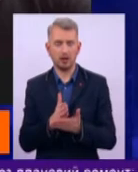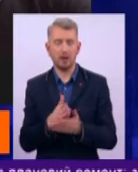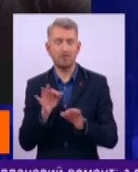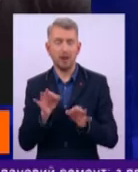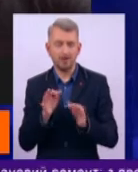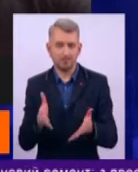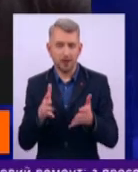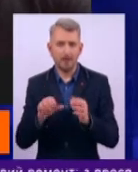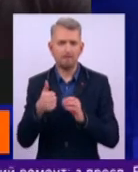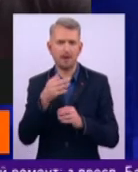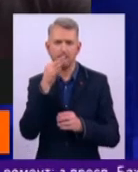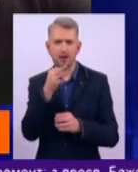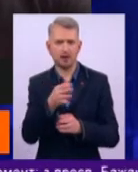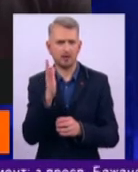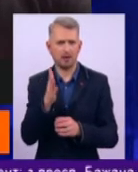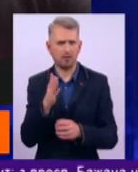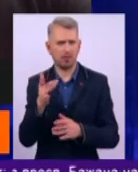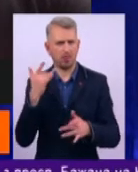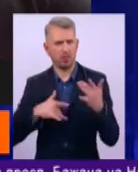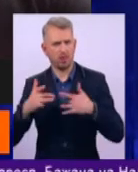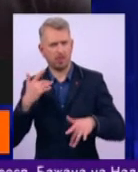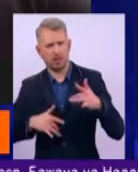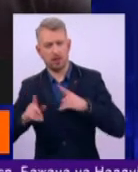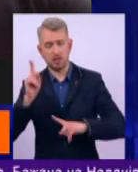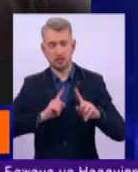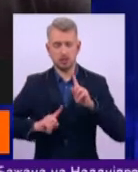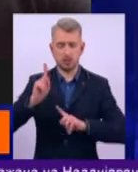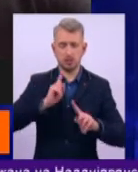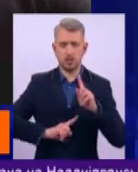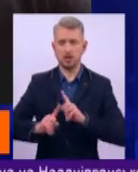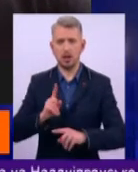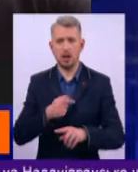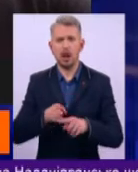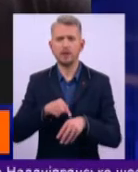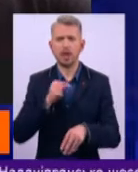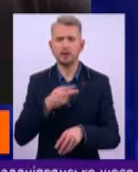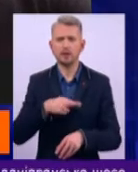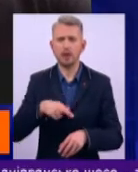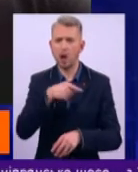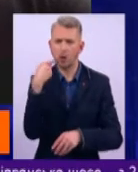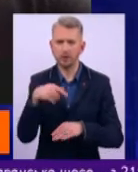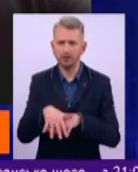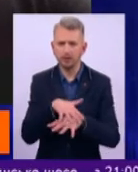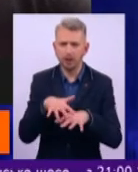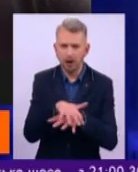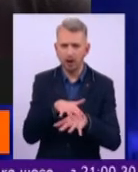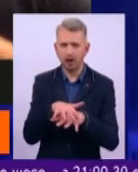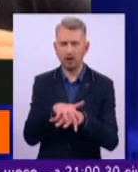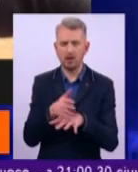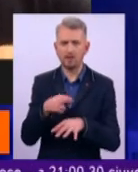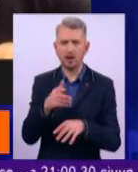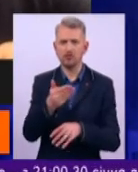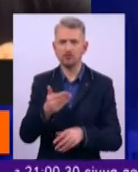реакция будет это некое оправдание, это в первую очередь реакция для российского электората, для российских